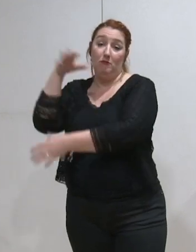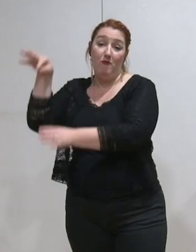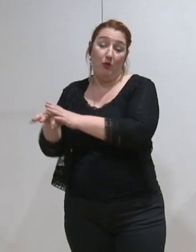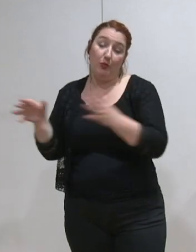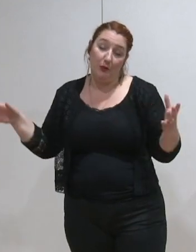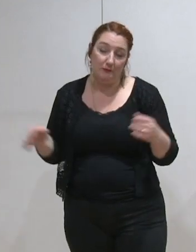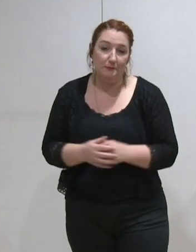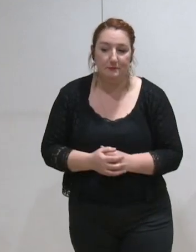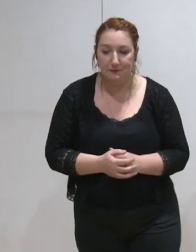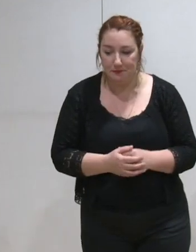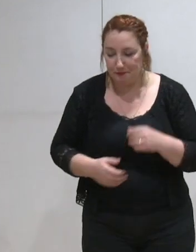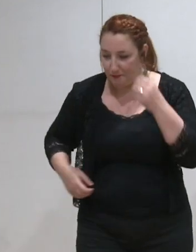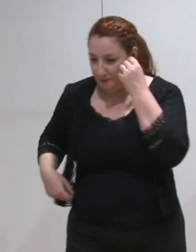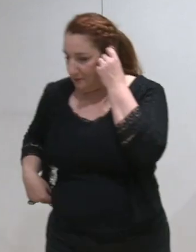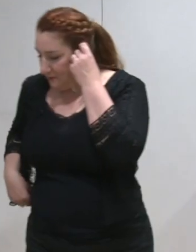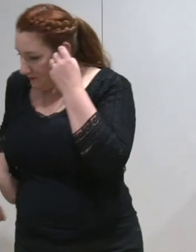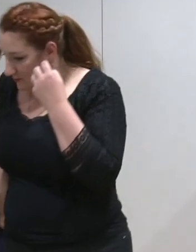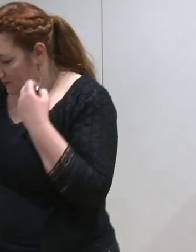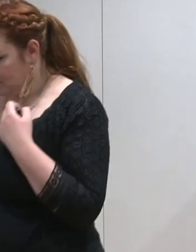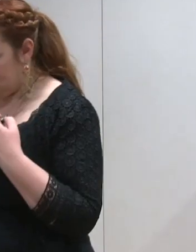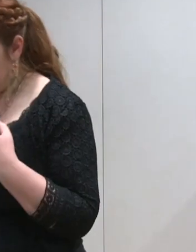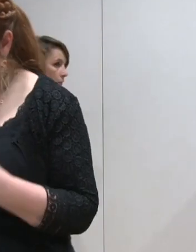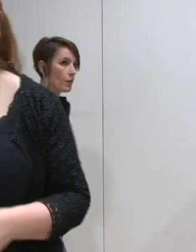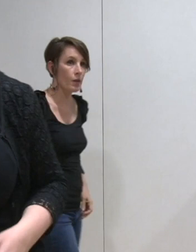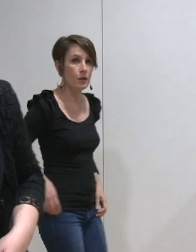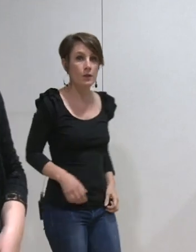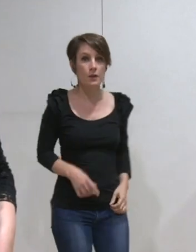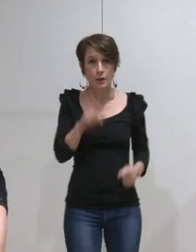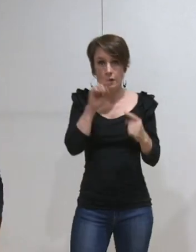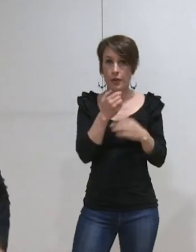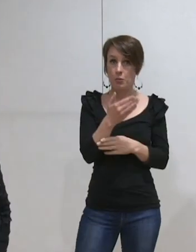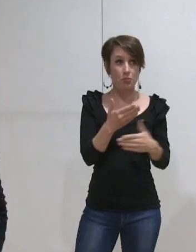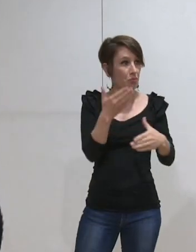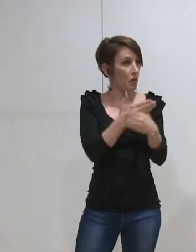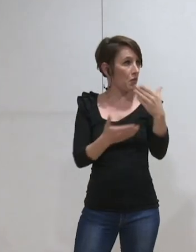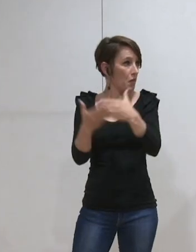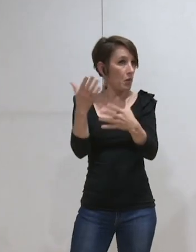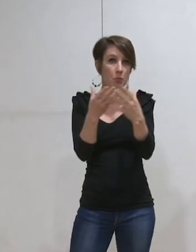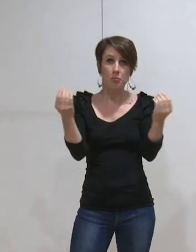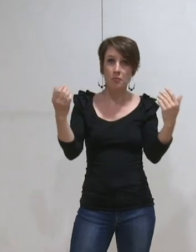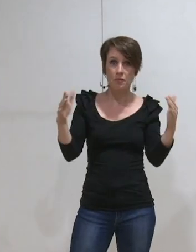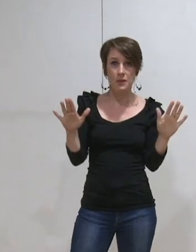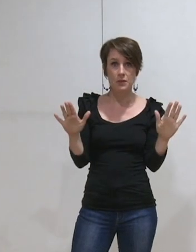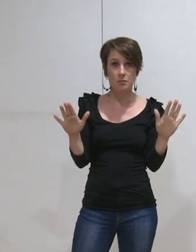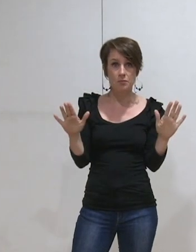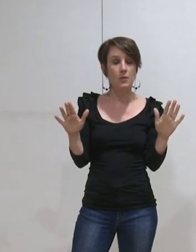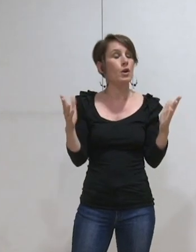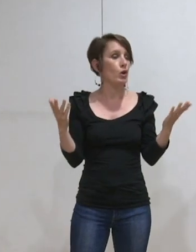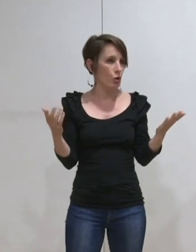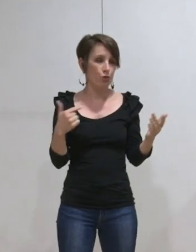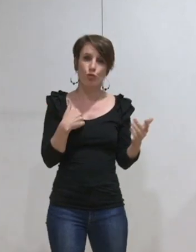métropole je vous propose s'il n'y a plus d'intervention sur ce sujet de procéder aux désignations donc dans cette